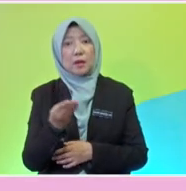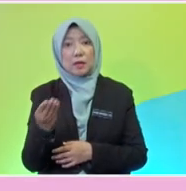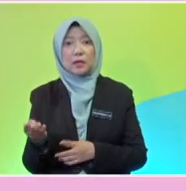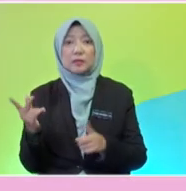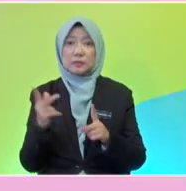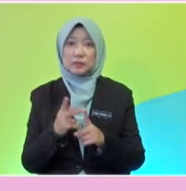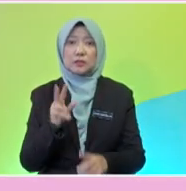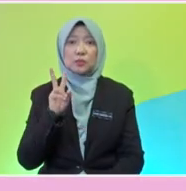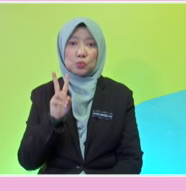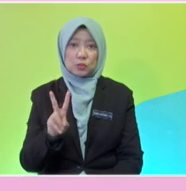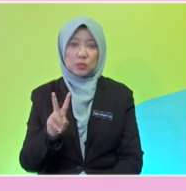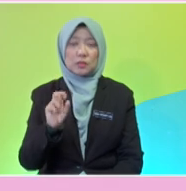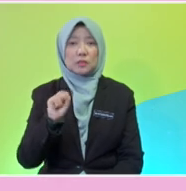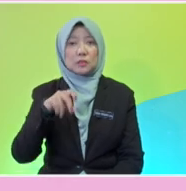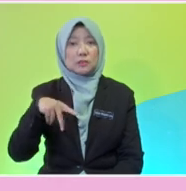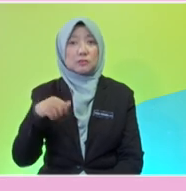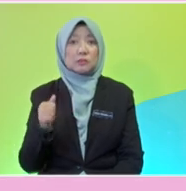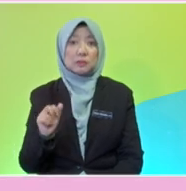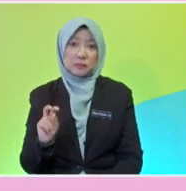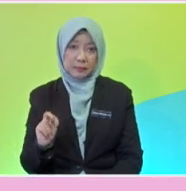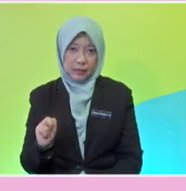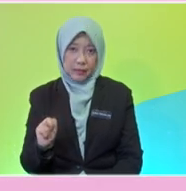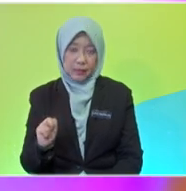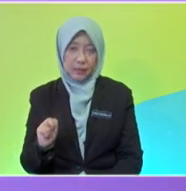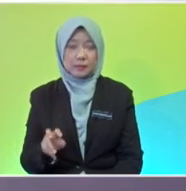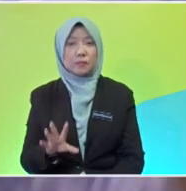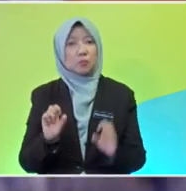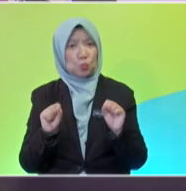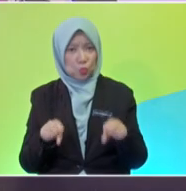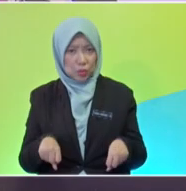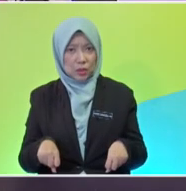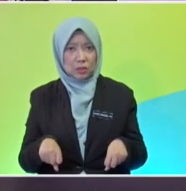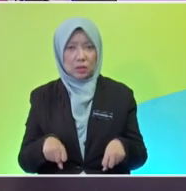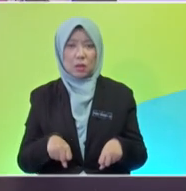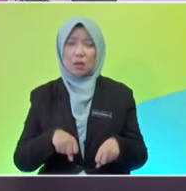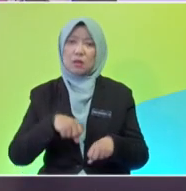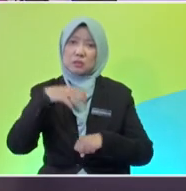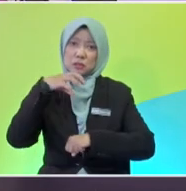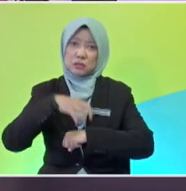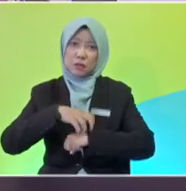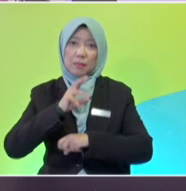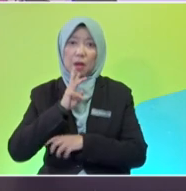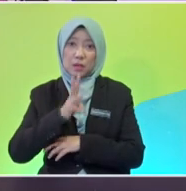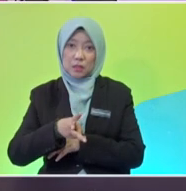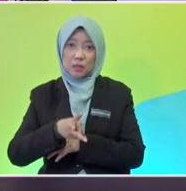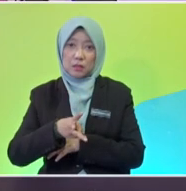jadi di tangan Cikgu pun ada kita lihat Adakah ini boleh Surabaya oke